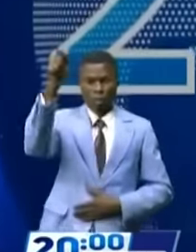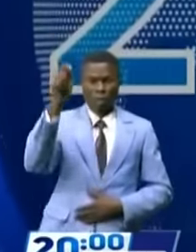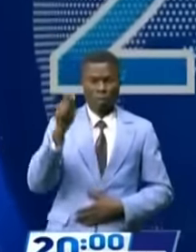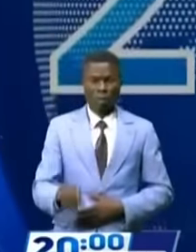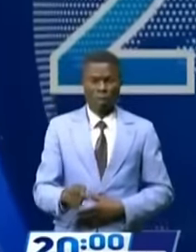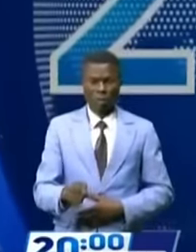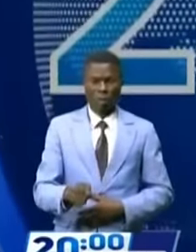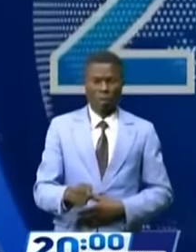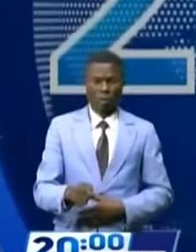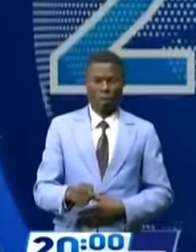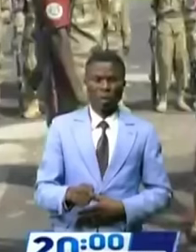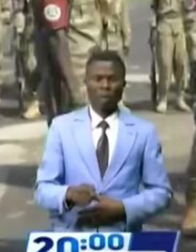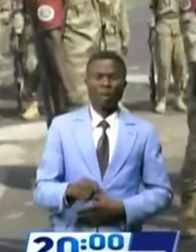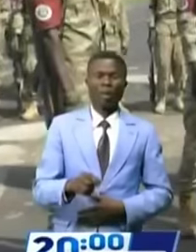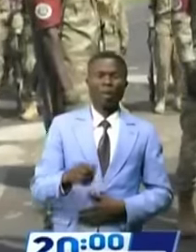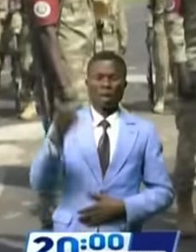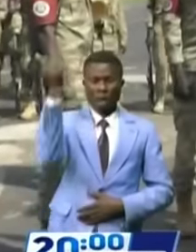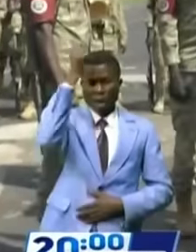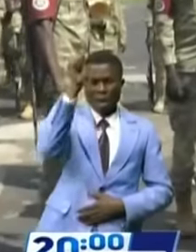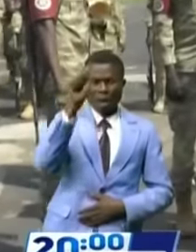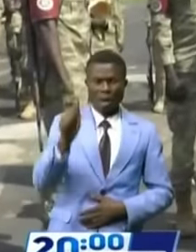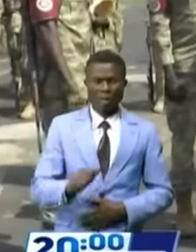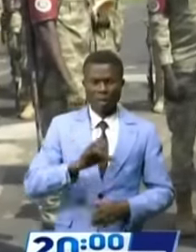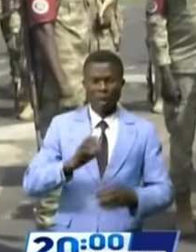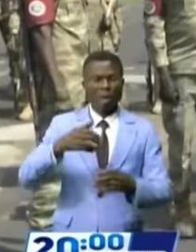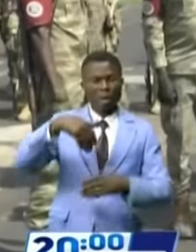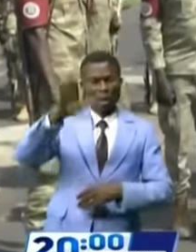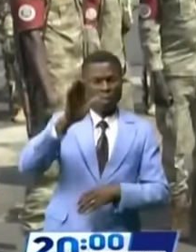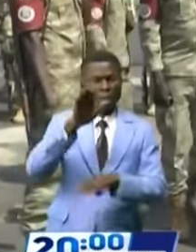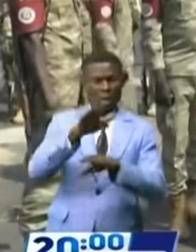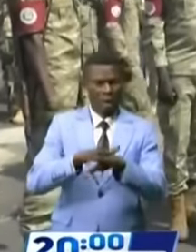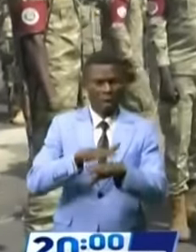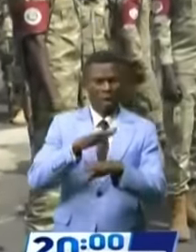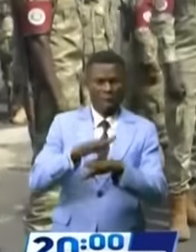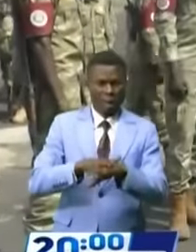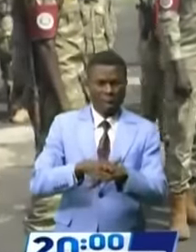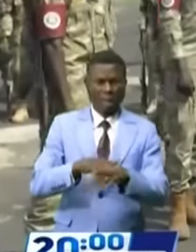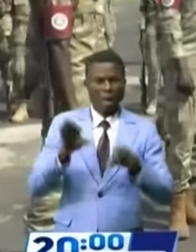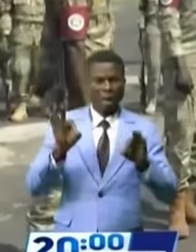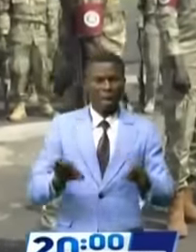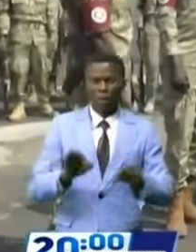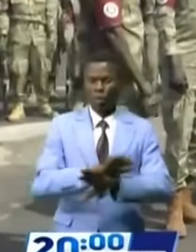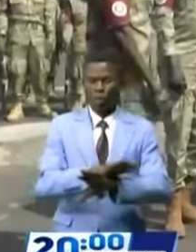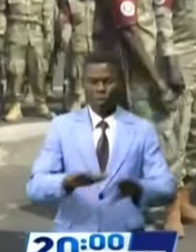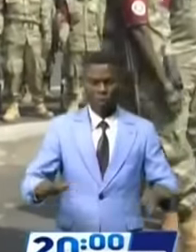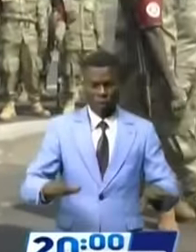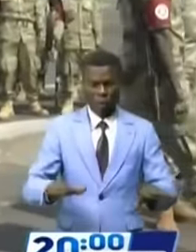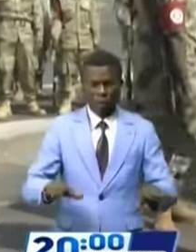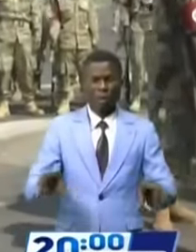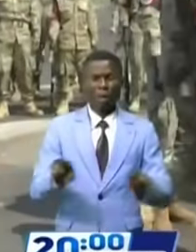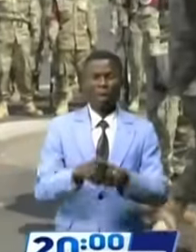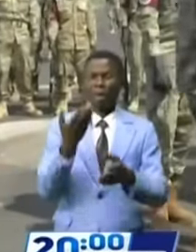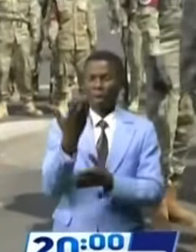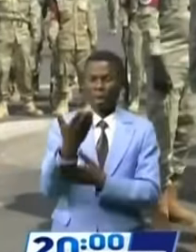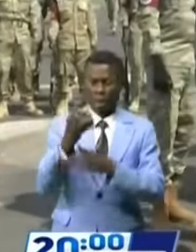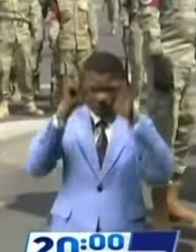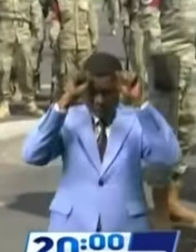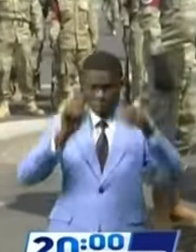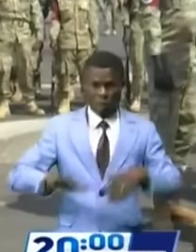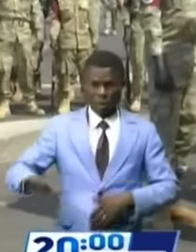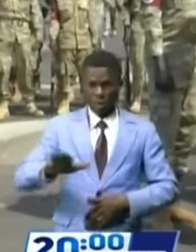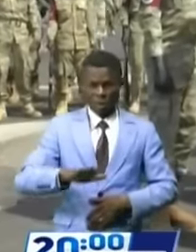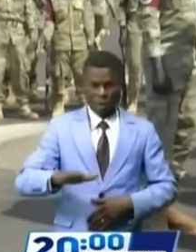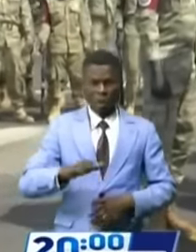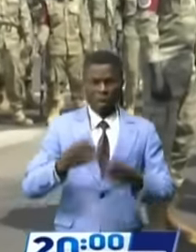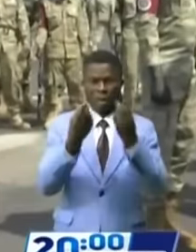force de la East African Community quittent progressivement le territoire congolais tel qu'exigé par le président de la